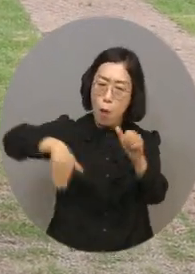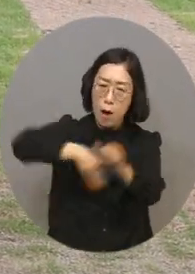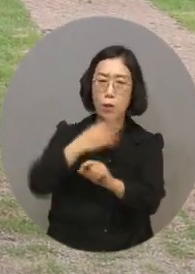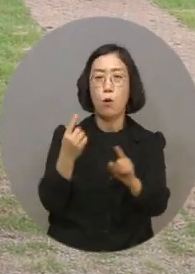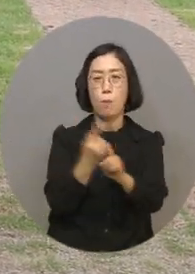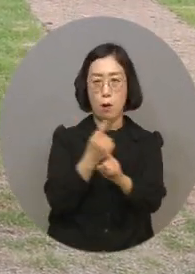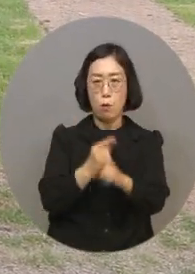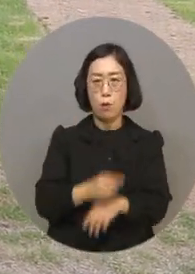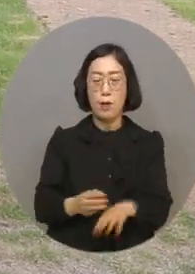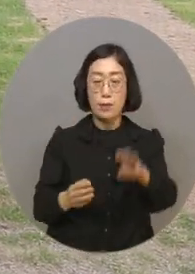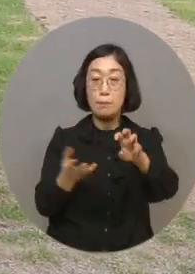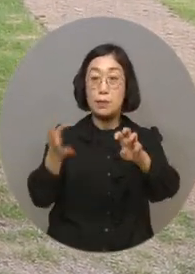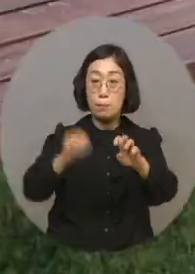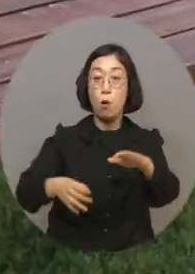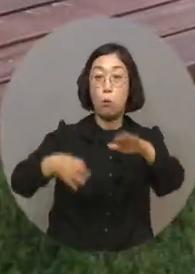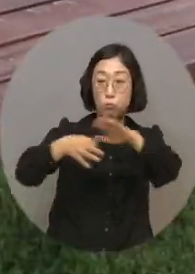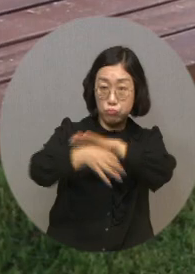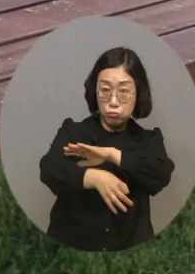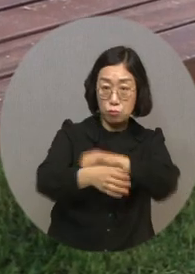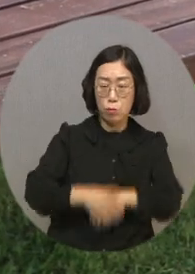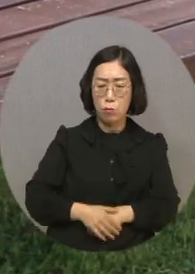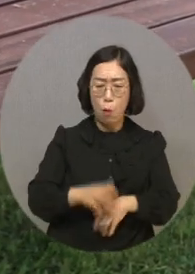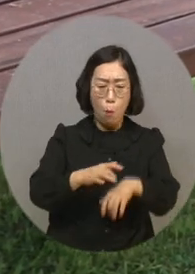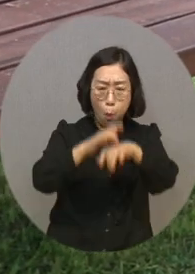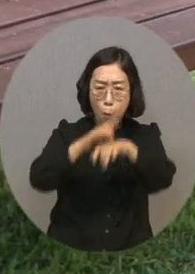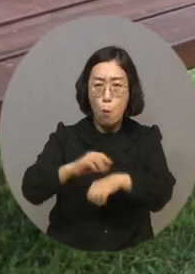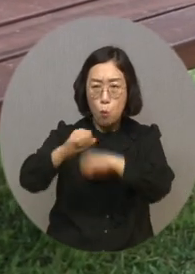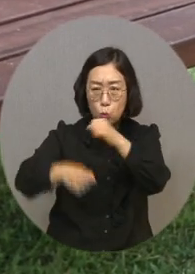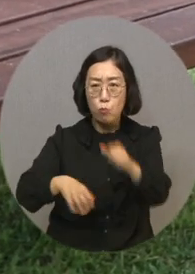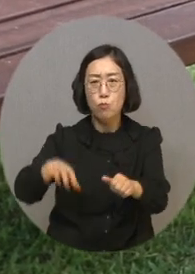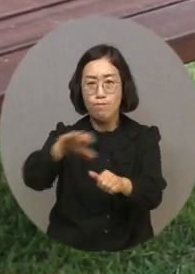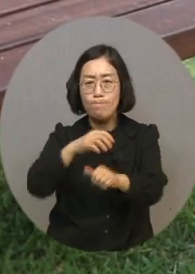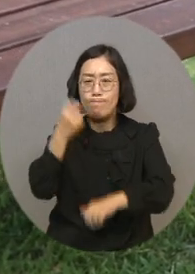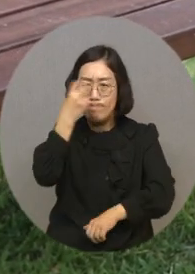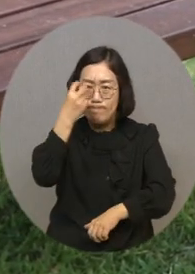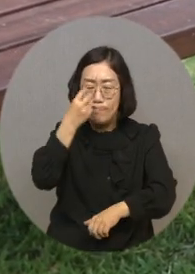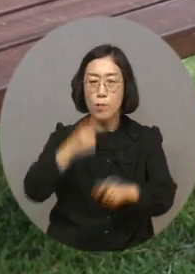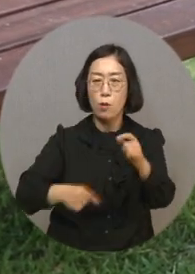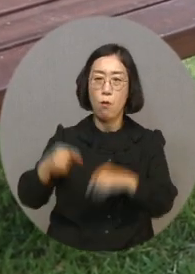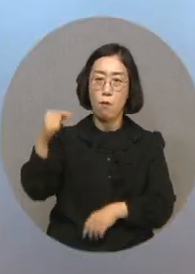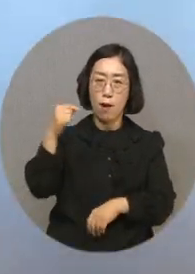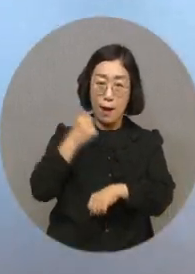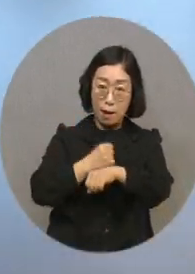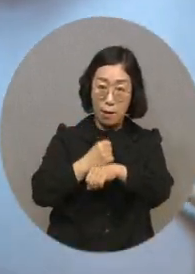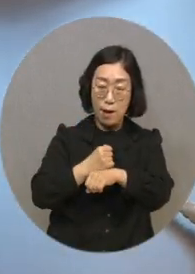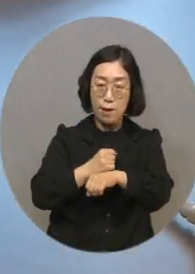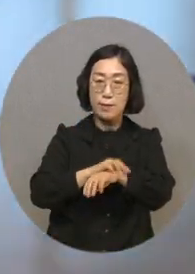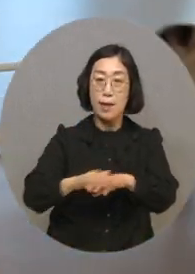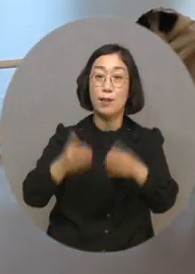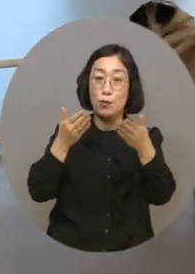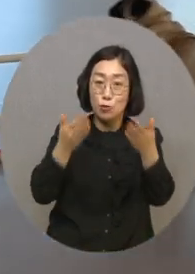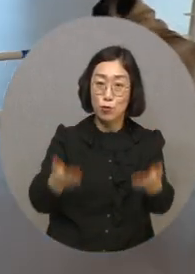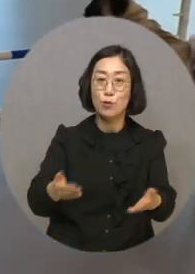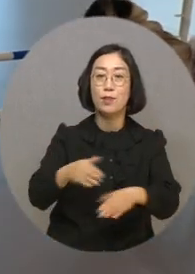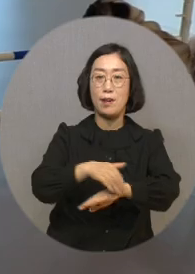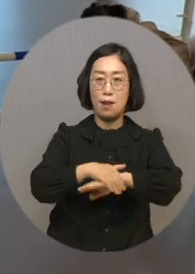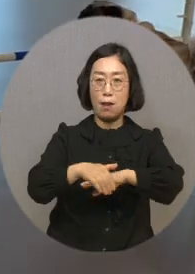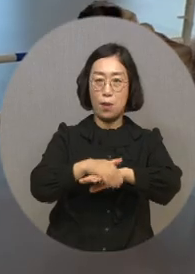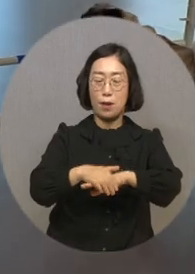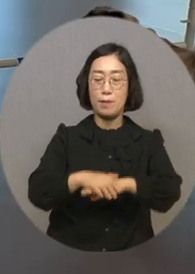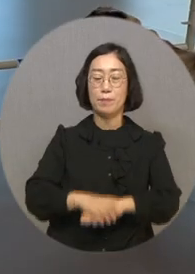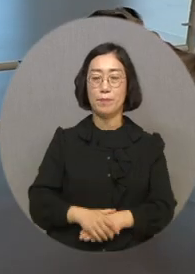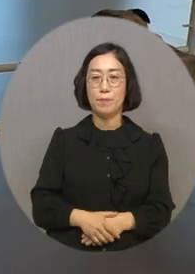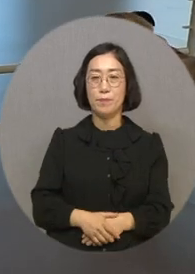위해 30억 원을 지원해 유기동물 보호 관리를 강화하겠다고 밝혔습니다. 복지TV 뉴스